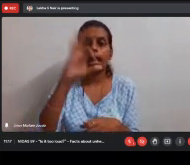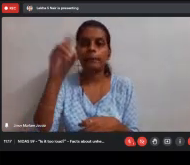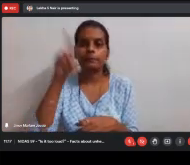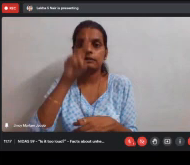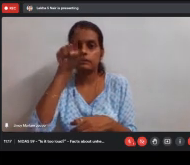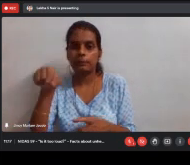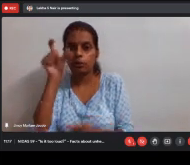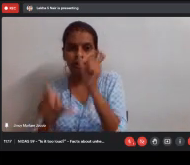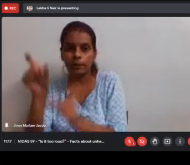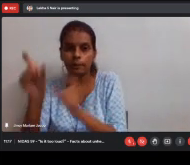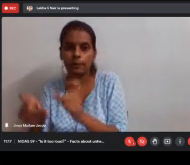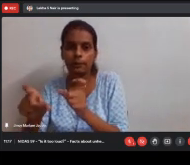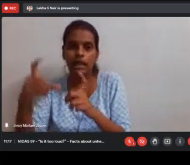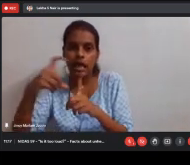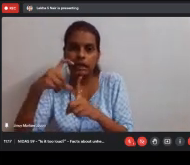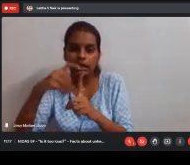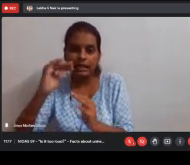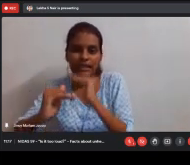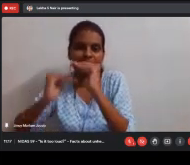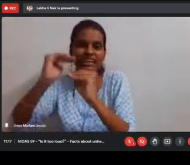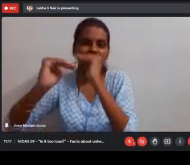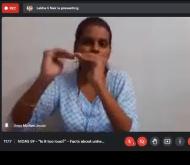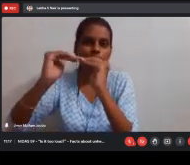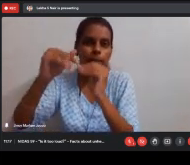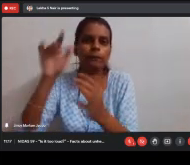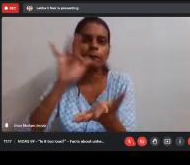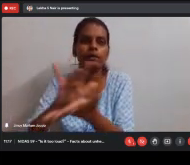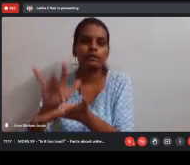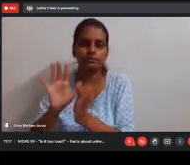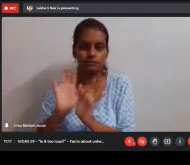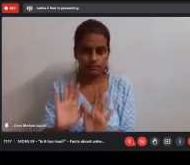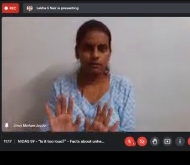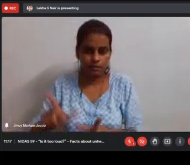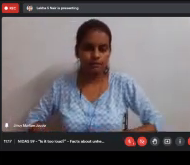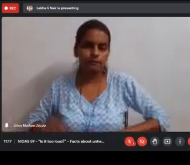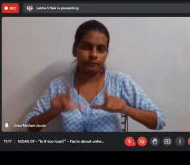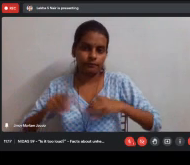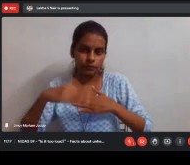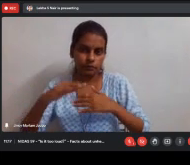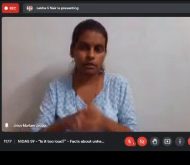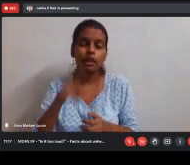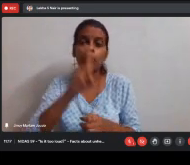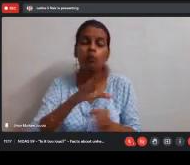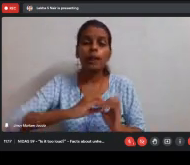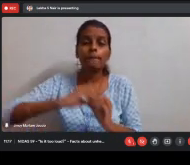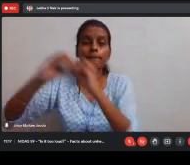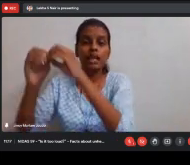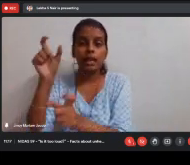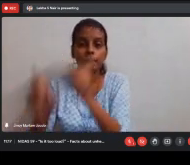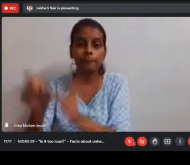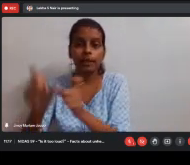ത്വരിതപ്പെടുത്താം. പിന്നെ ശ്രവണ പരിമിതിയുള്ള WHO കണക്ക് പ്രകാരം ശ്രവണ